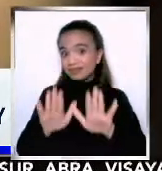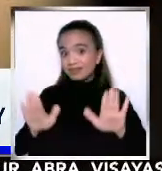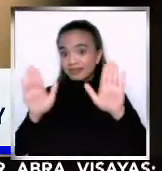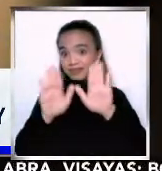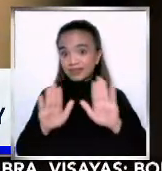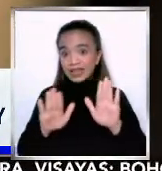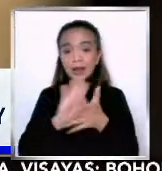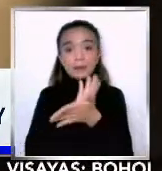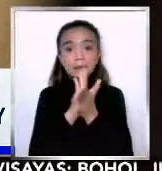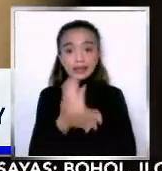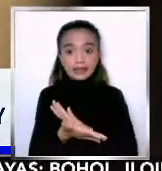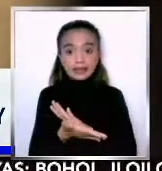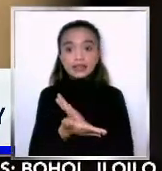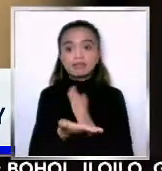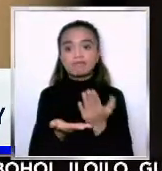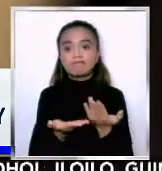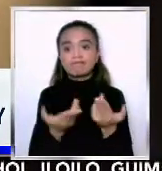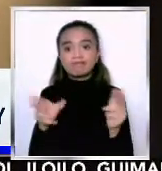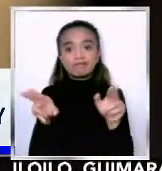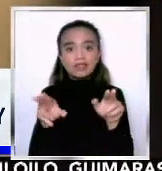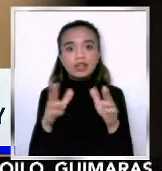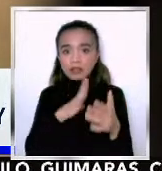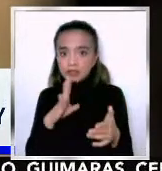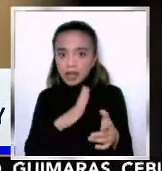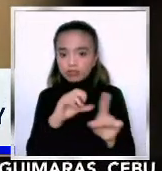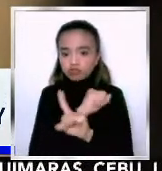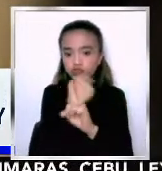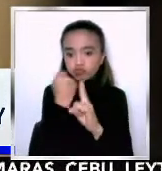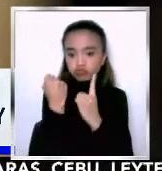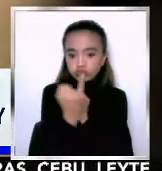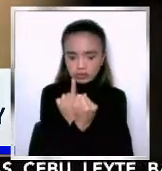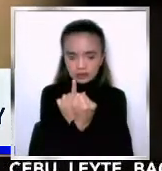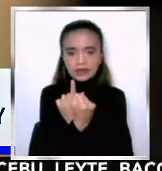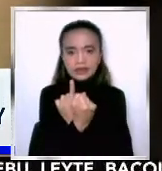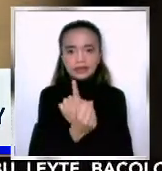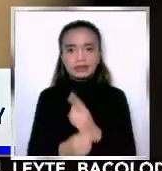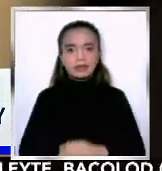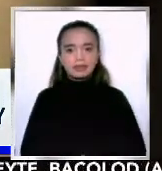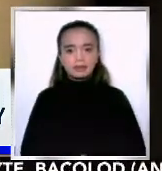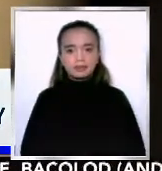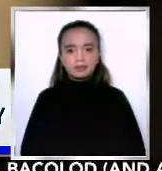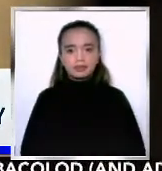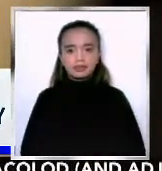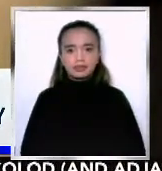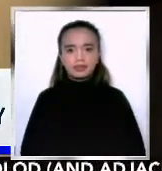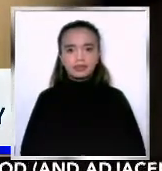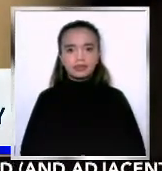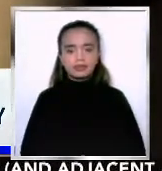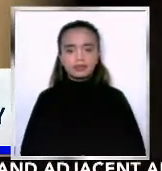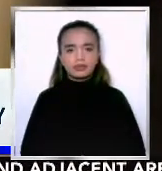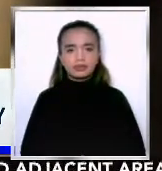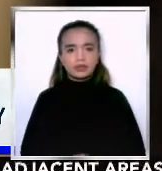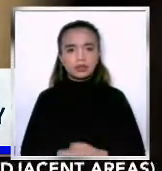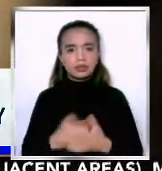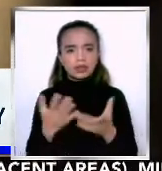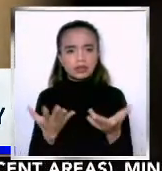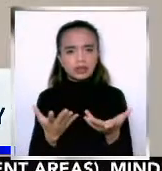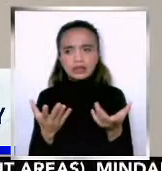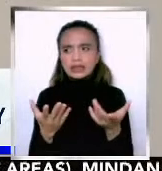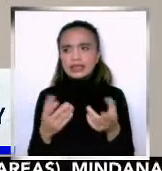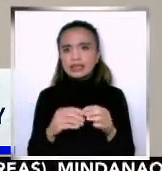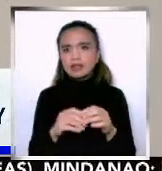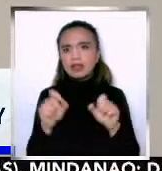mag-normalize na yung situation. Kasi makakarating na ng distribution channel sa mga major drug stores po